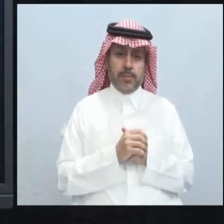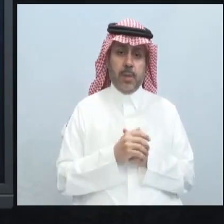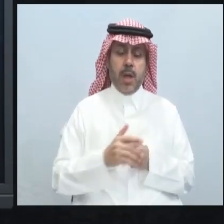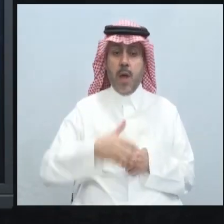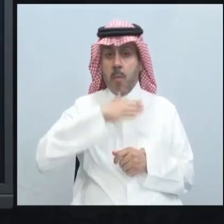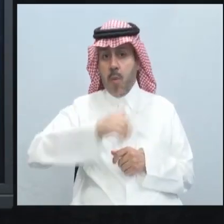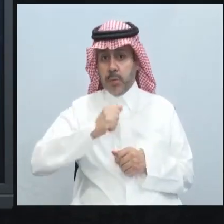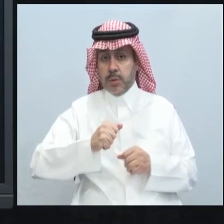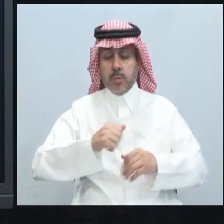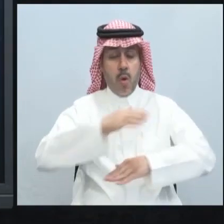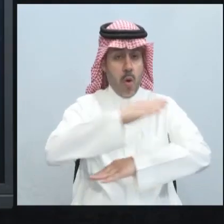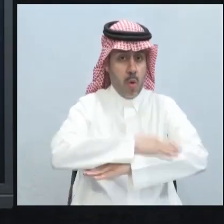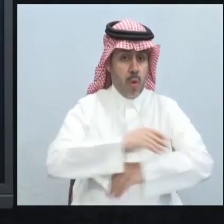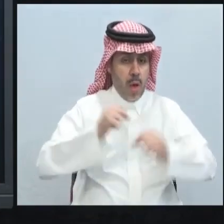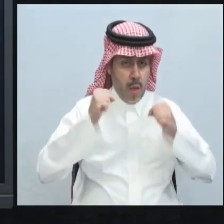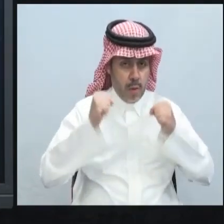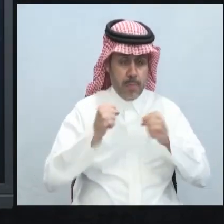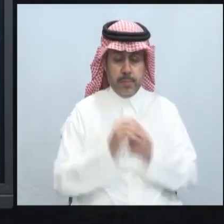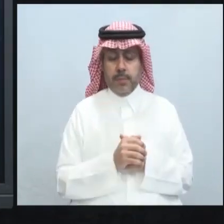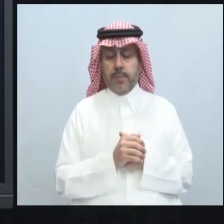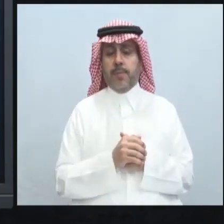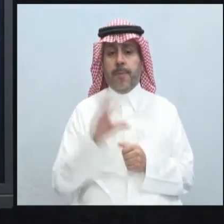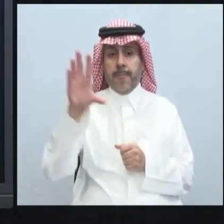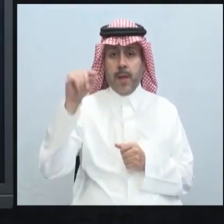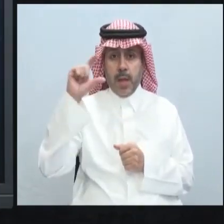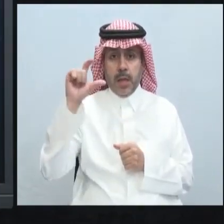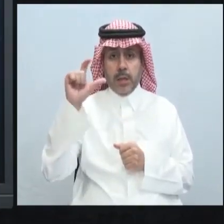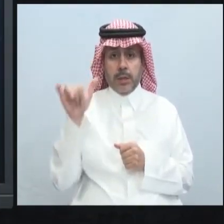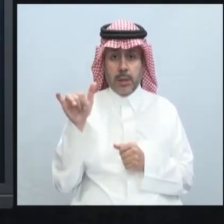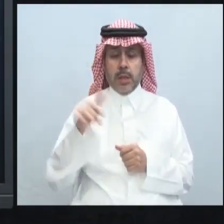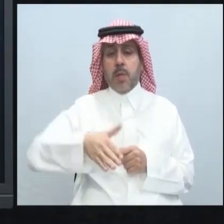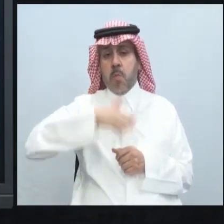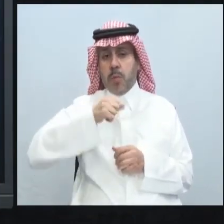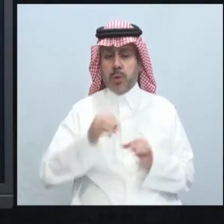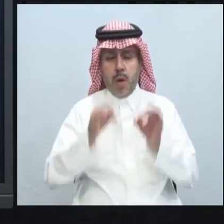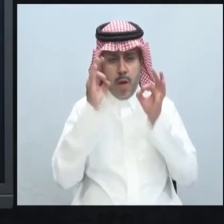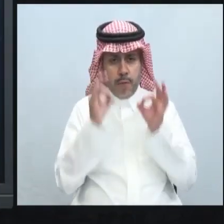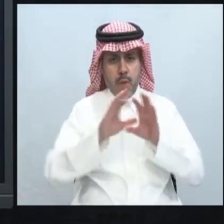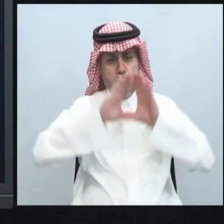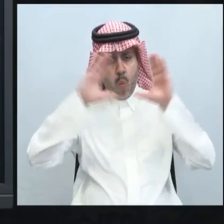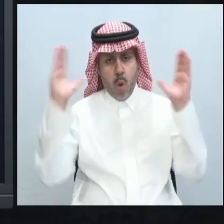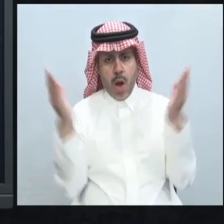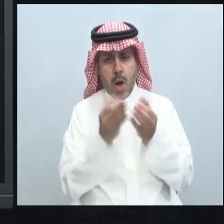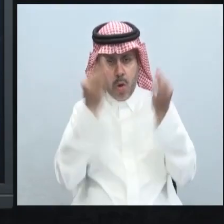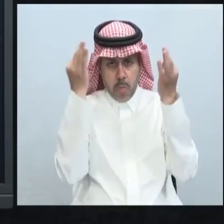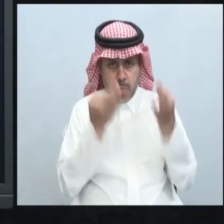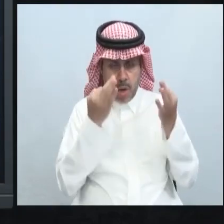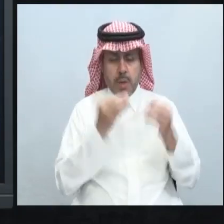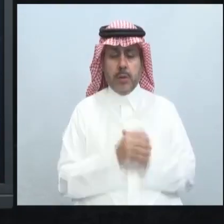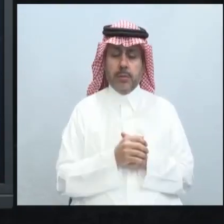وكذلكم هدي النبي صلى الله عليه وسلم احسن واكمل الهدي والله سبحانه وتعالى